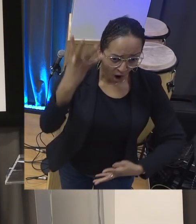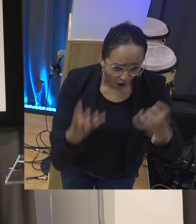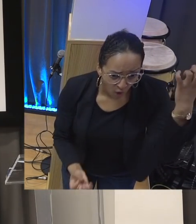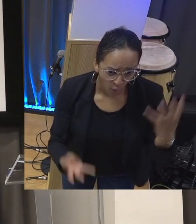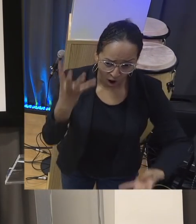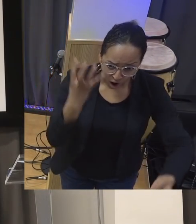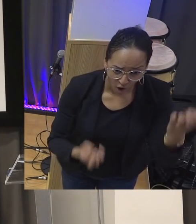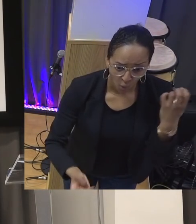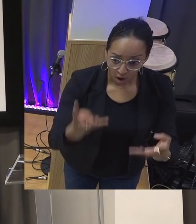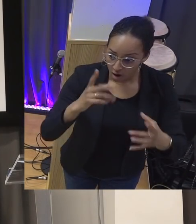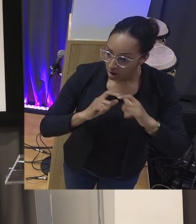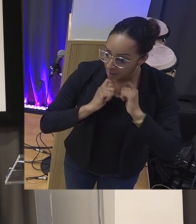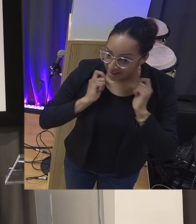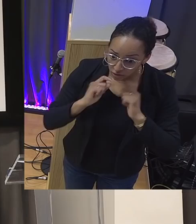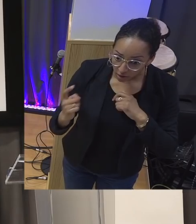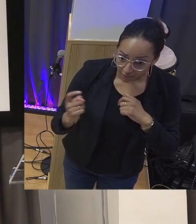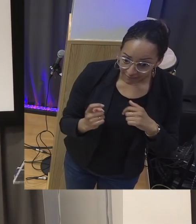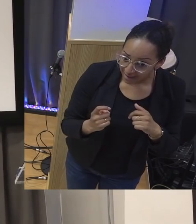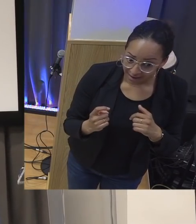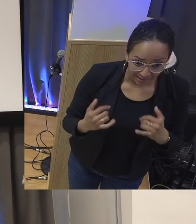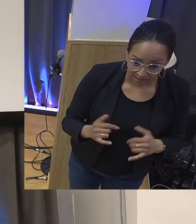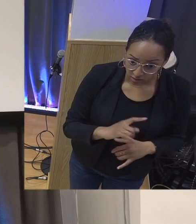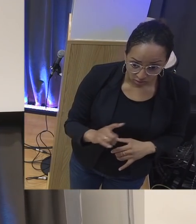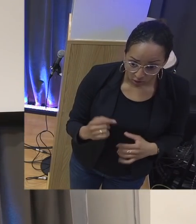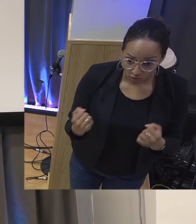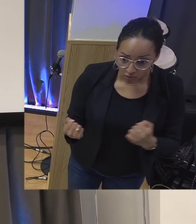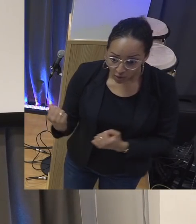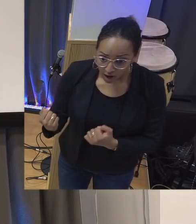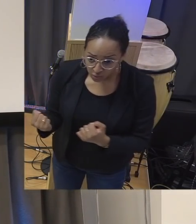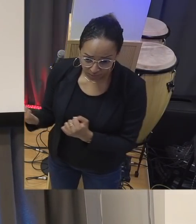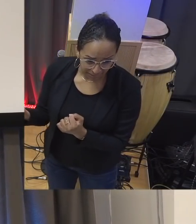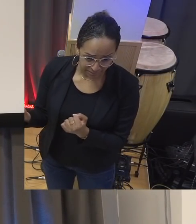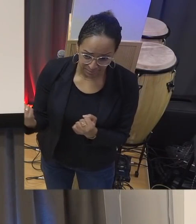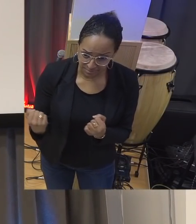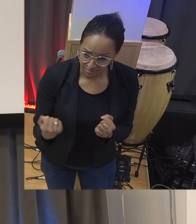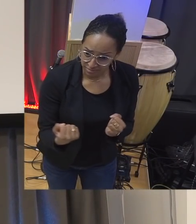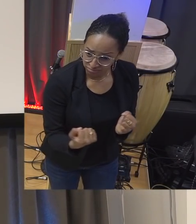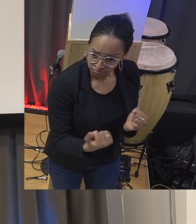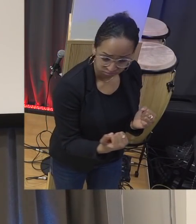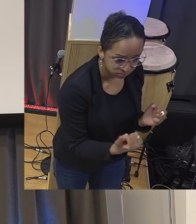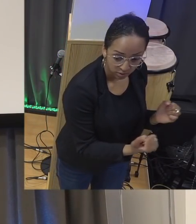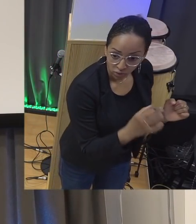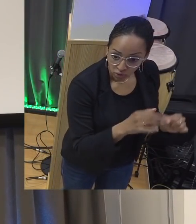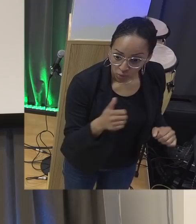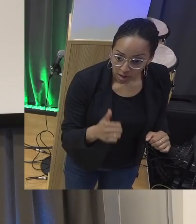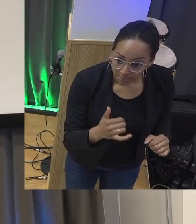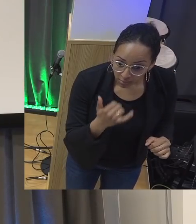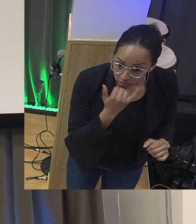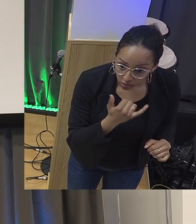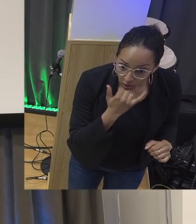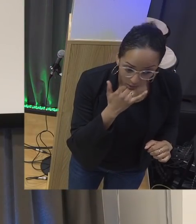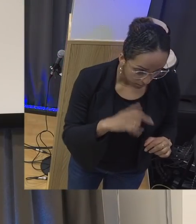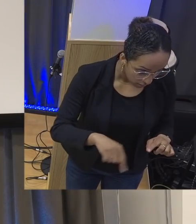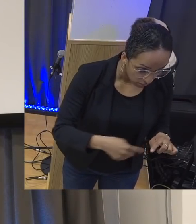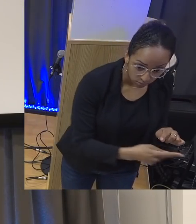Ce pasteur, il n'est pas d'ici, il n'est pas de la région. Il prend sa voiturette et il sort de l'église, mais il se trompe, il arrive dans le quartier chaud